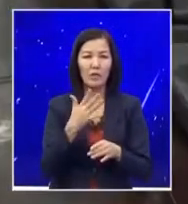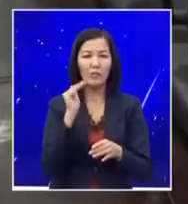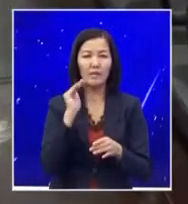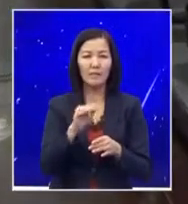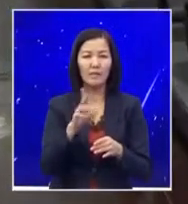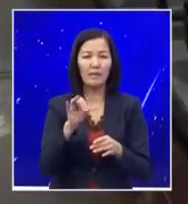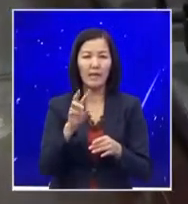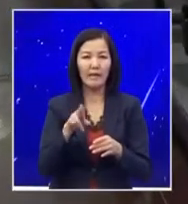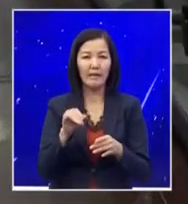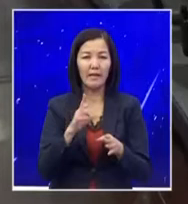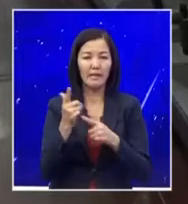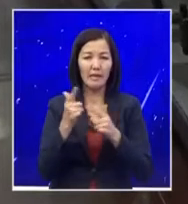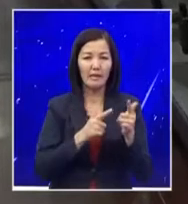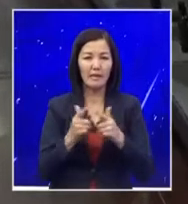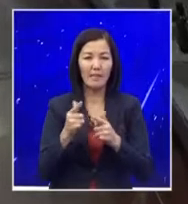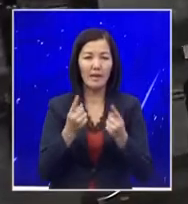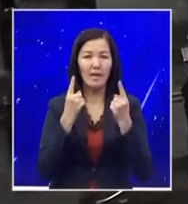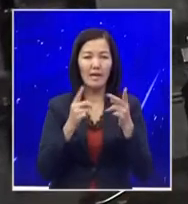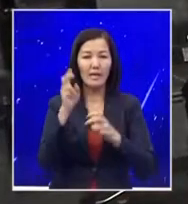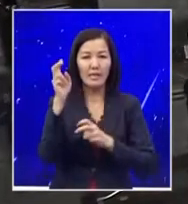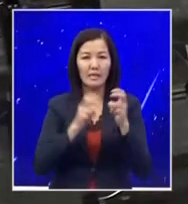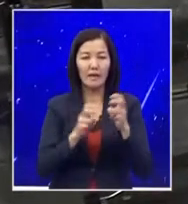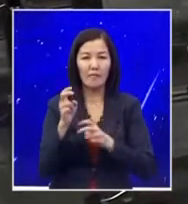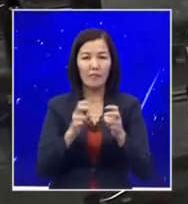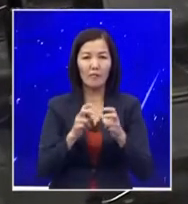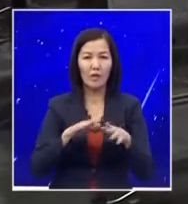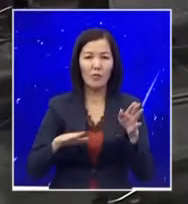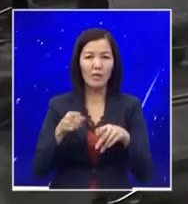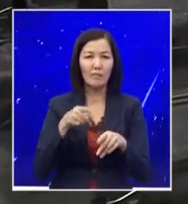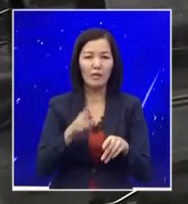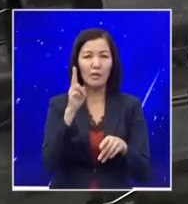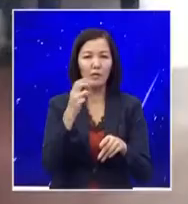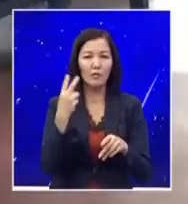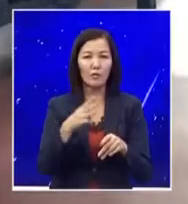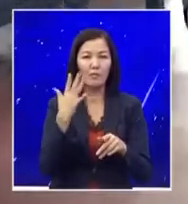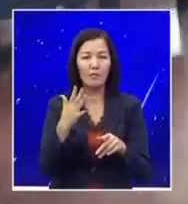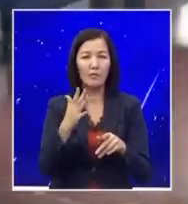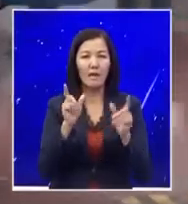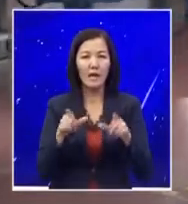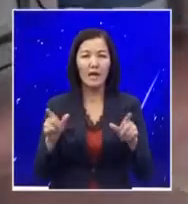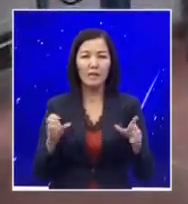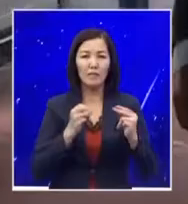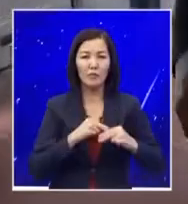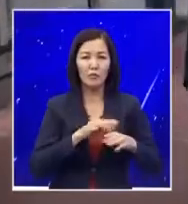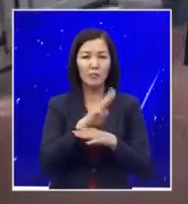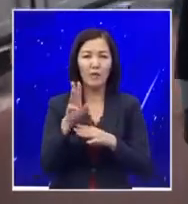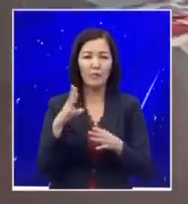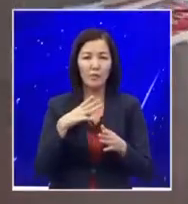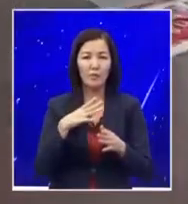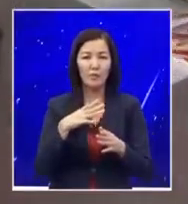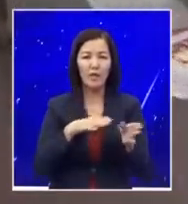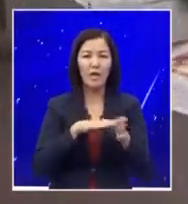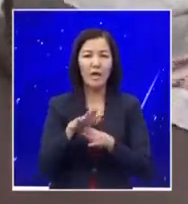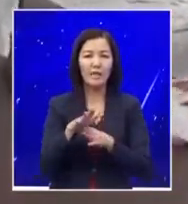өнім дайындамақ. Жаркенттегі бұл ірі екі мекеме ауданның 1225 тұрғынын жұмыспен қамтып отыр. Аймақтағы